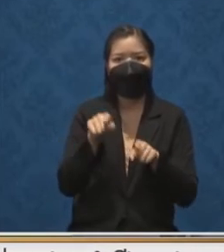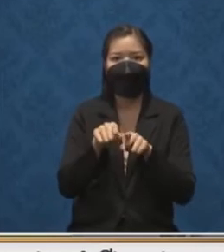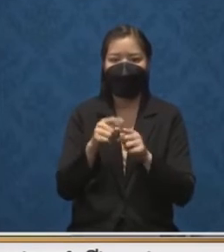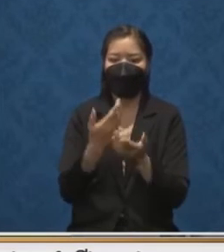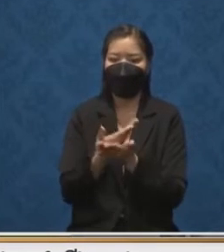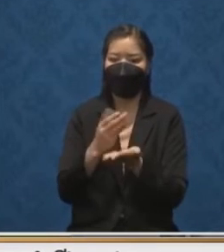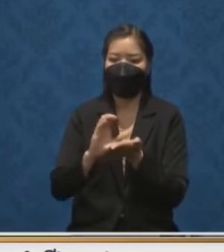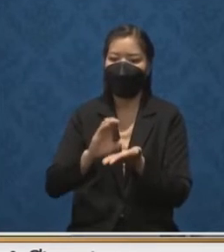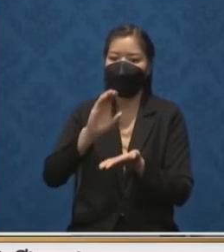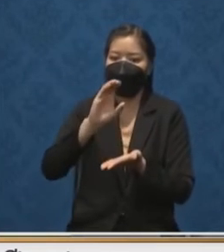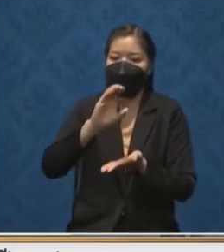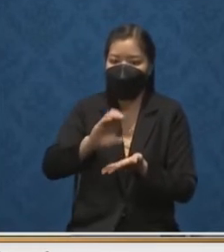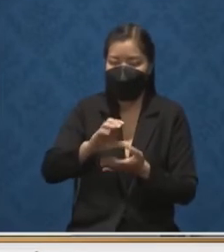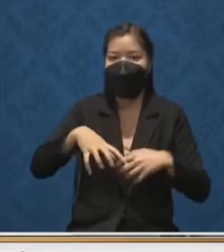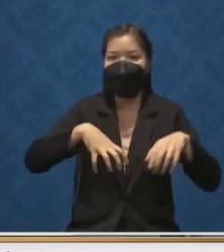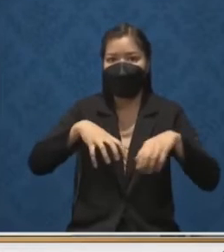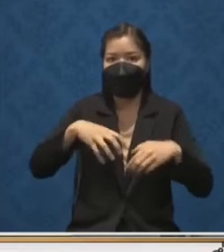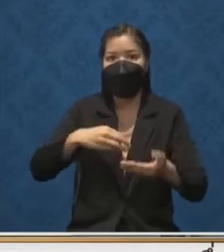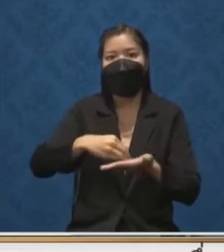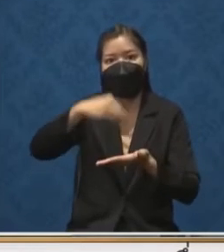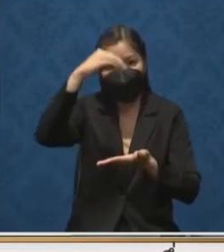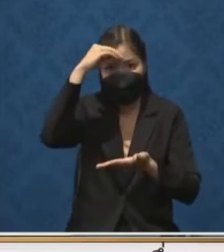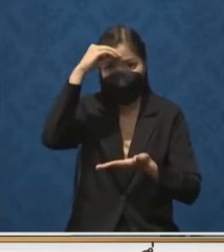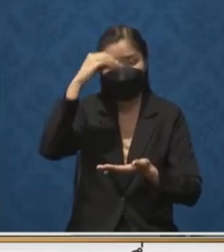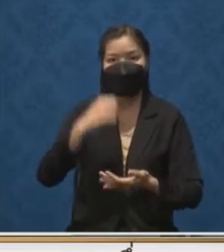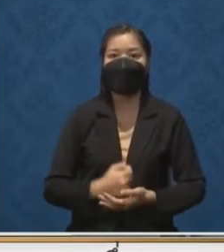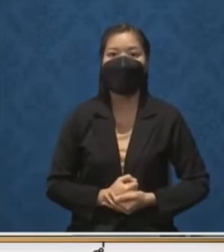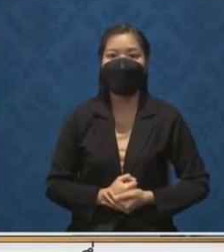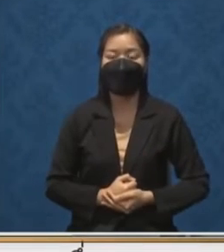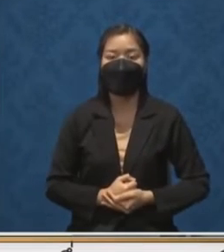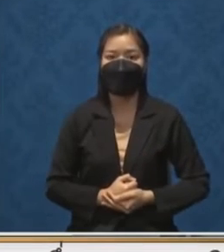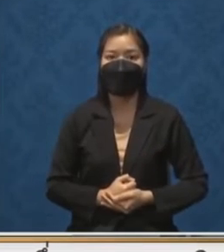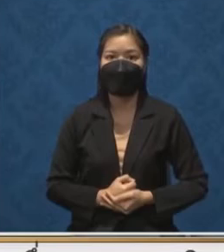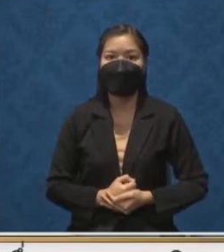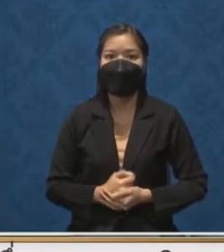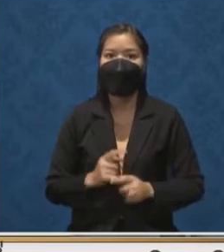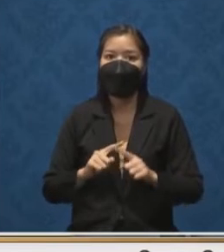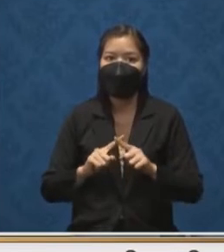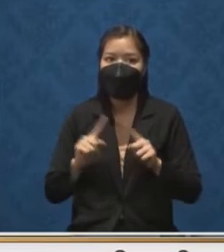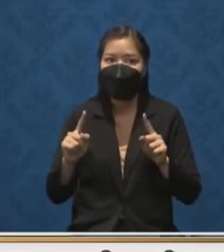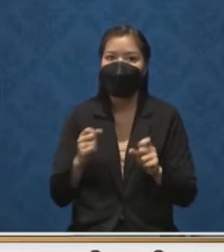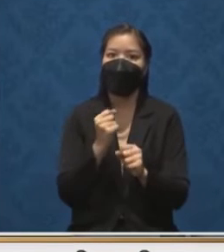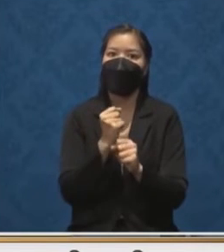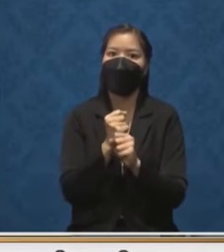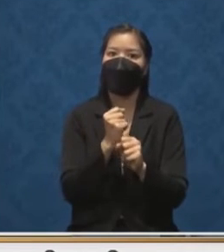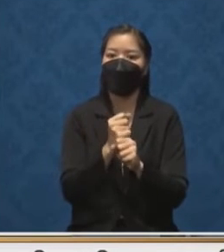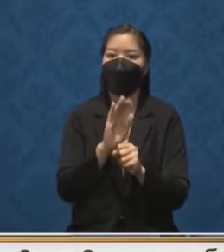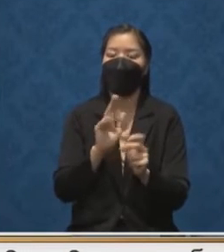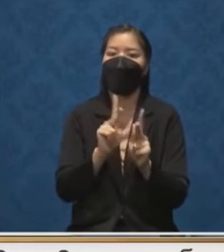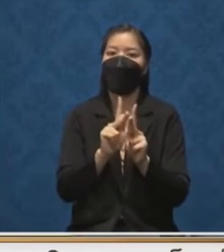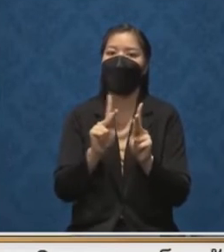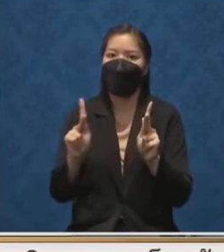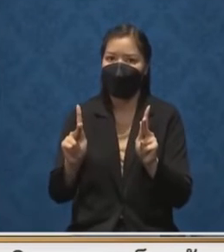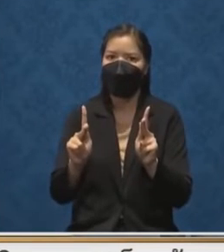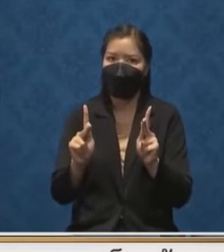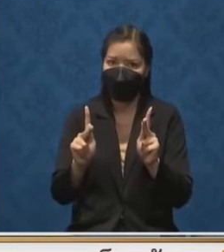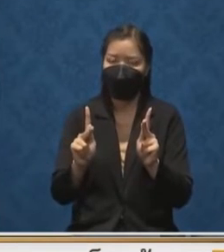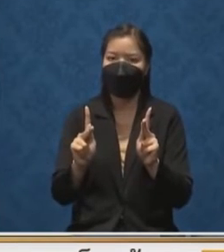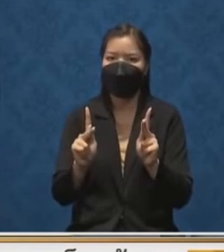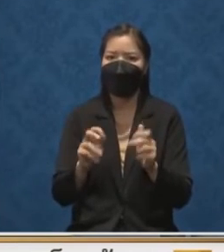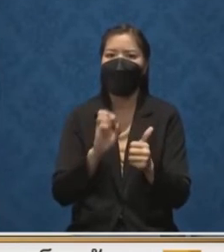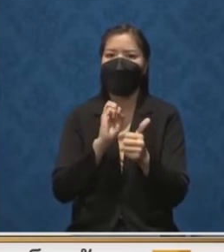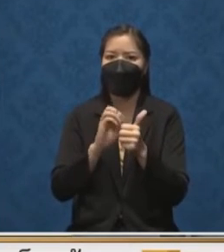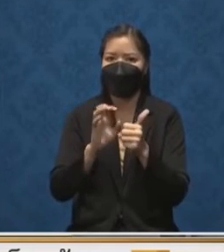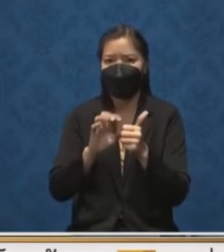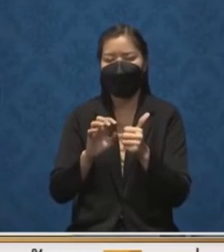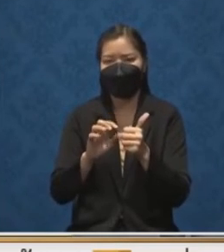ไปให้กับหน่วยงานเหล่านี้นะครับแต่อย่างไรก็ตามครับก็ขออนุญาตท้วงติงการทำงานของกรรมาธิการเท่าที่ผมได้เคยได้เข้า